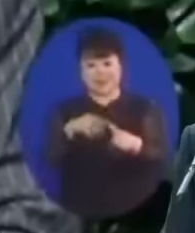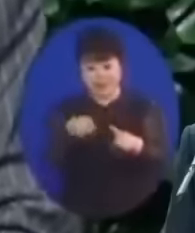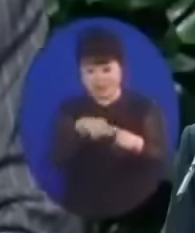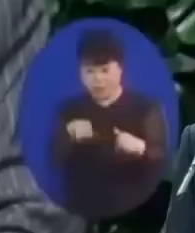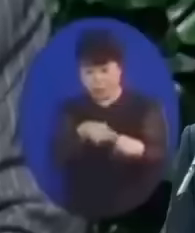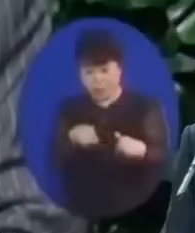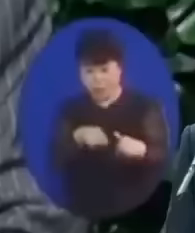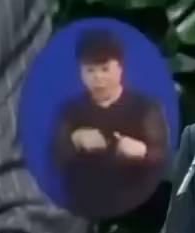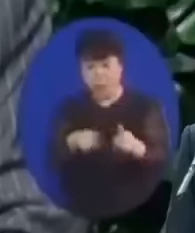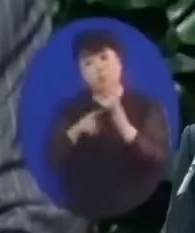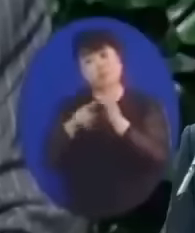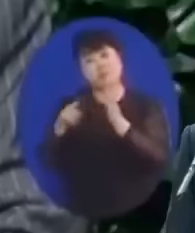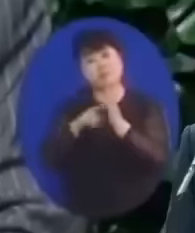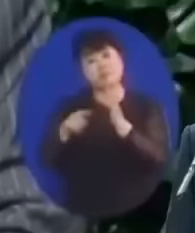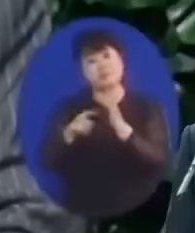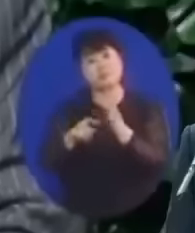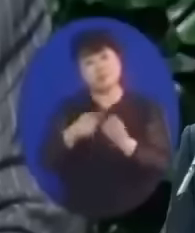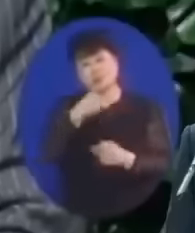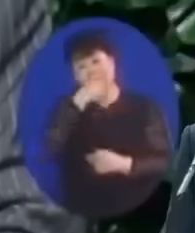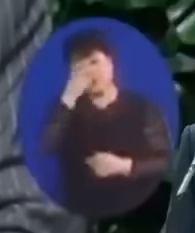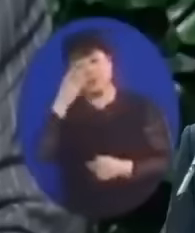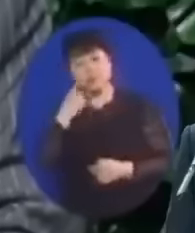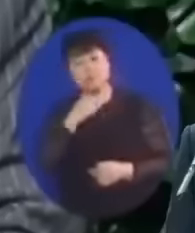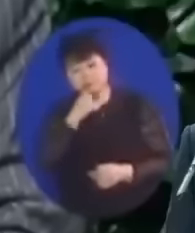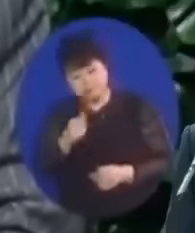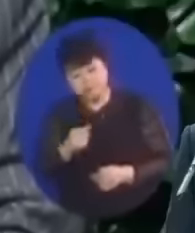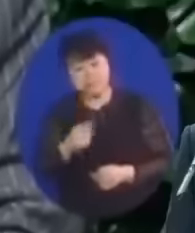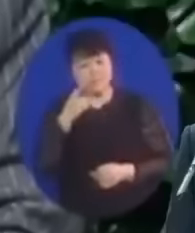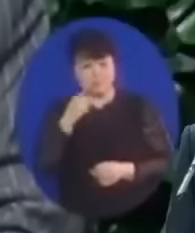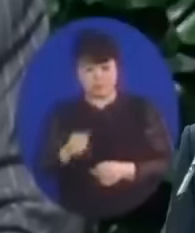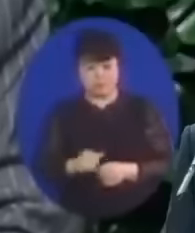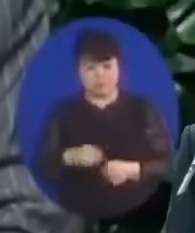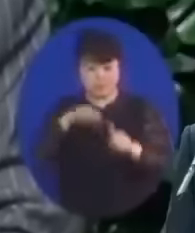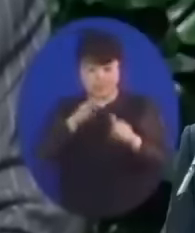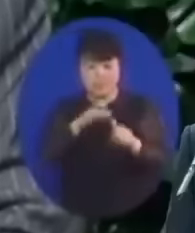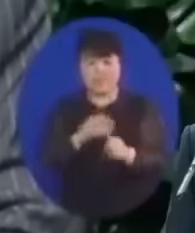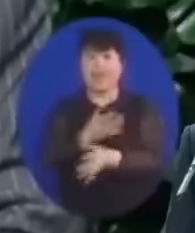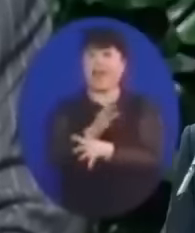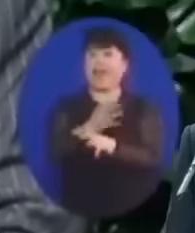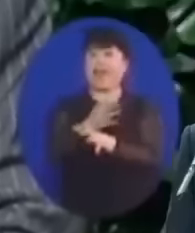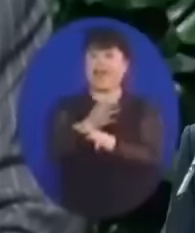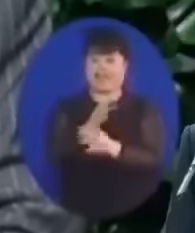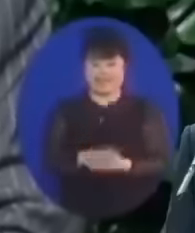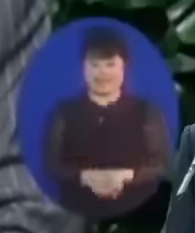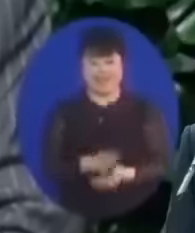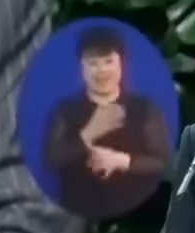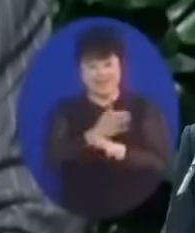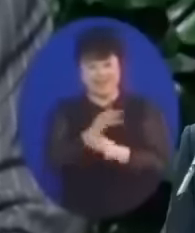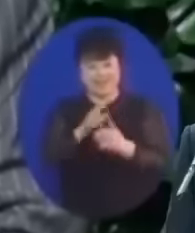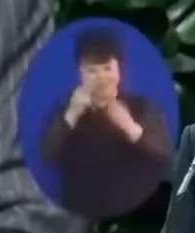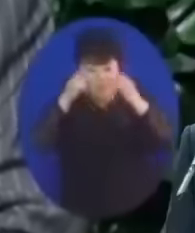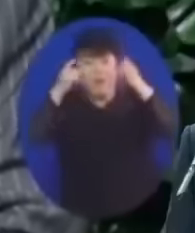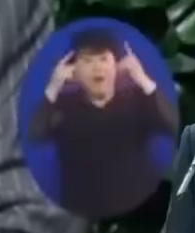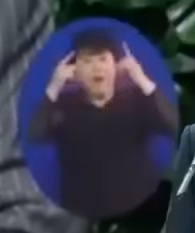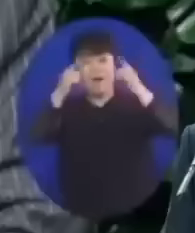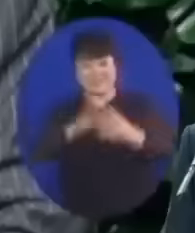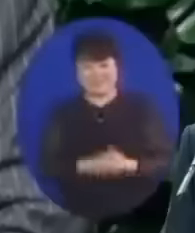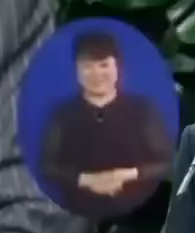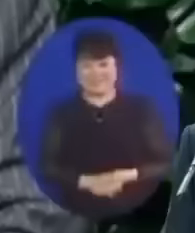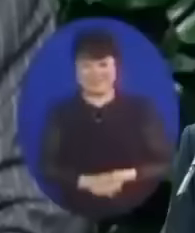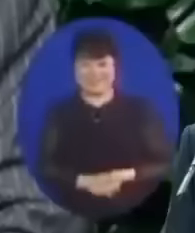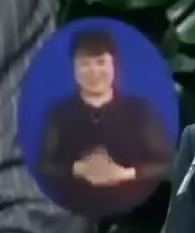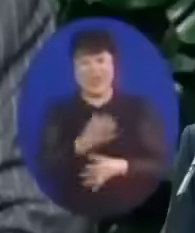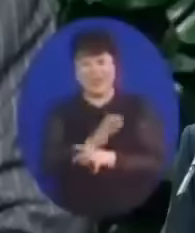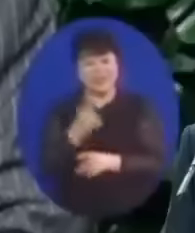가르쳐도 귀에 하나도 안 들어옵니다. 그러면 교관이 우리를 깨우려고 농담을 합니다. 그럼 농담할 때 눈이 번쩍 떠요.